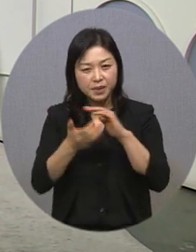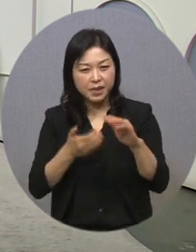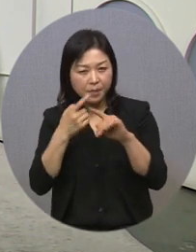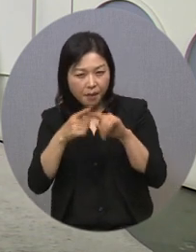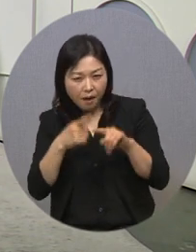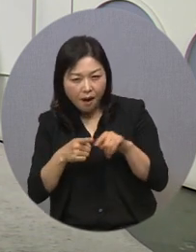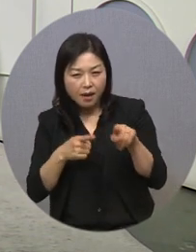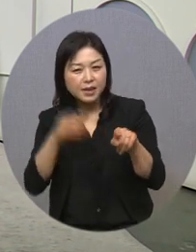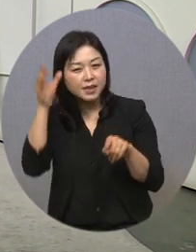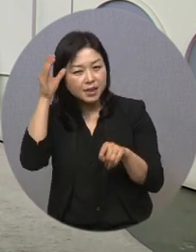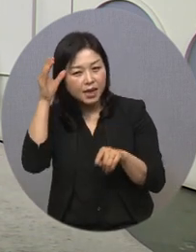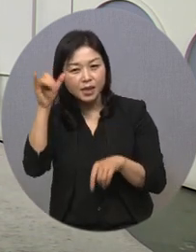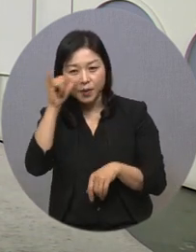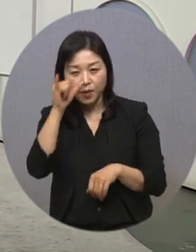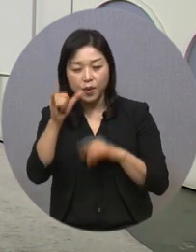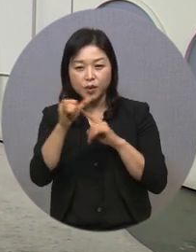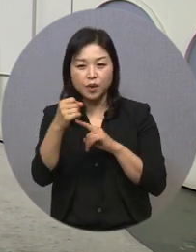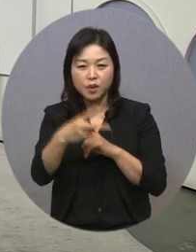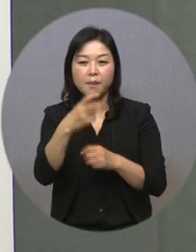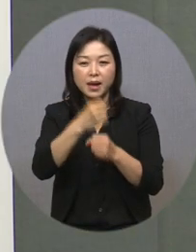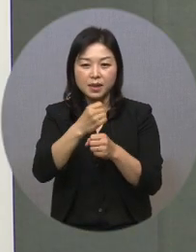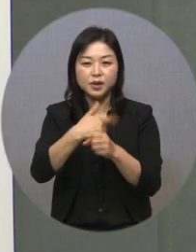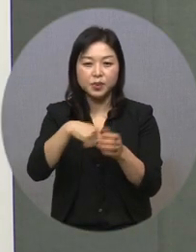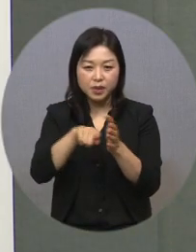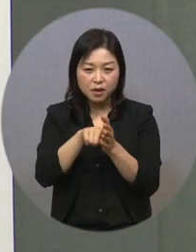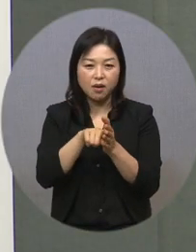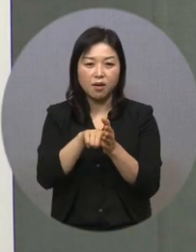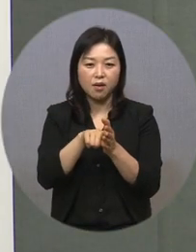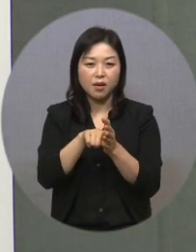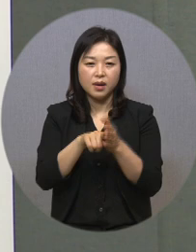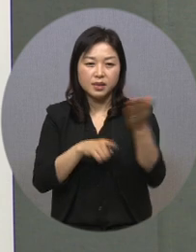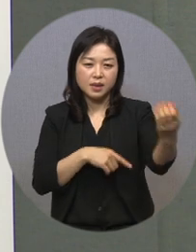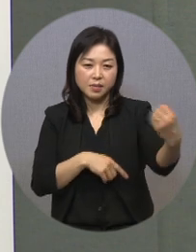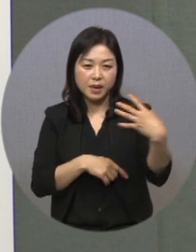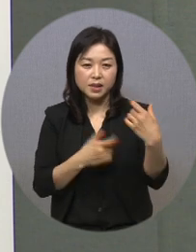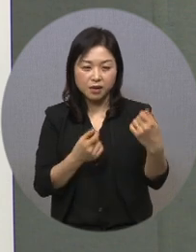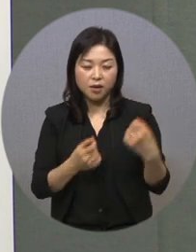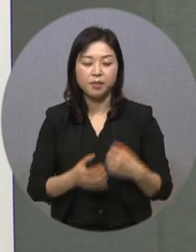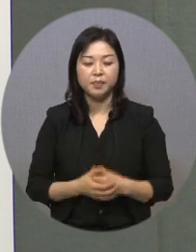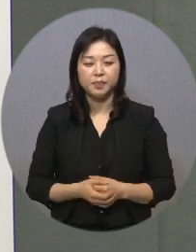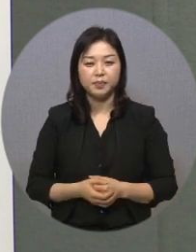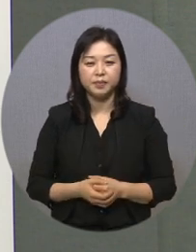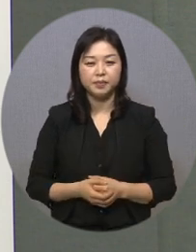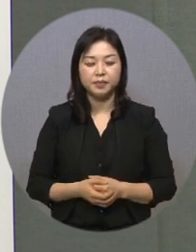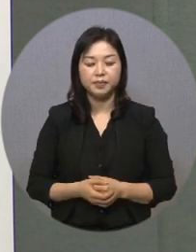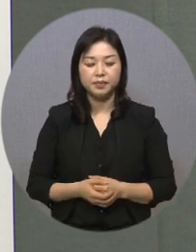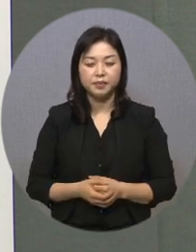또 기대하고 또 확보하려고 하는 부분은 지금 사회자님께서 말씀 주신